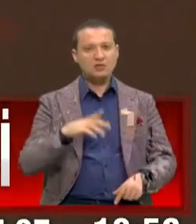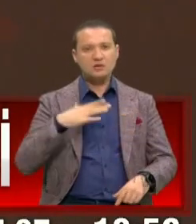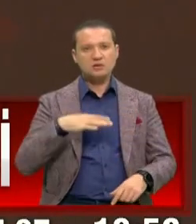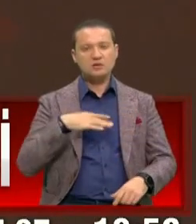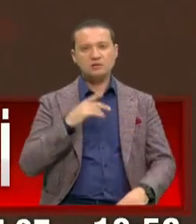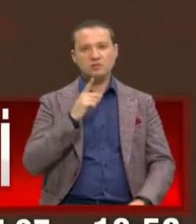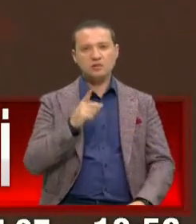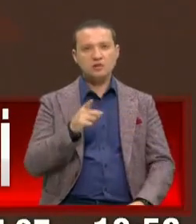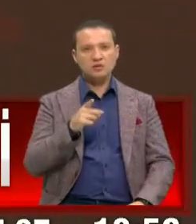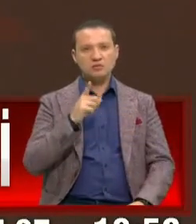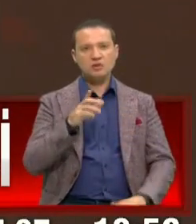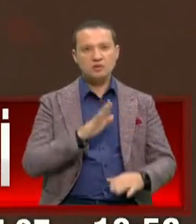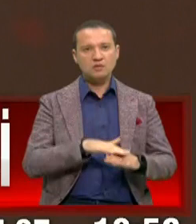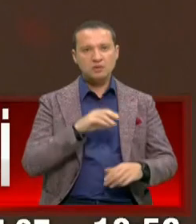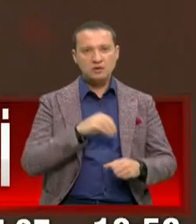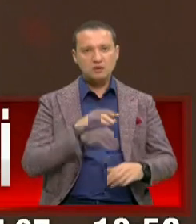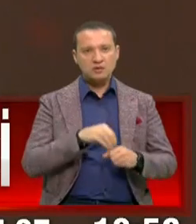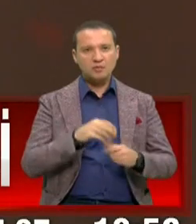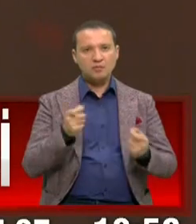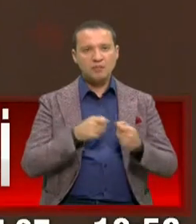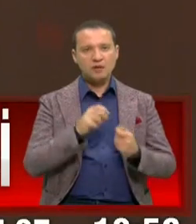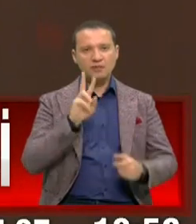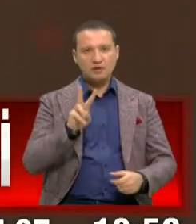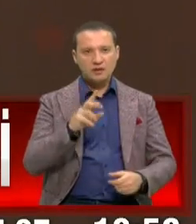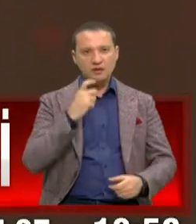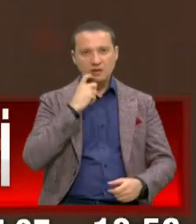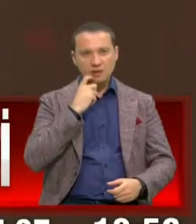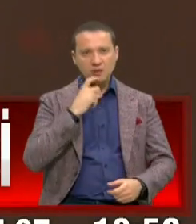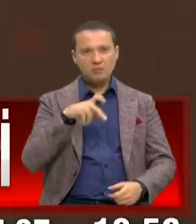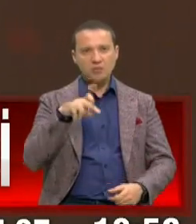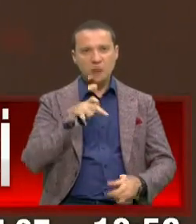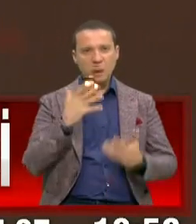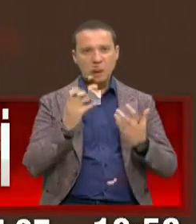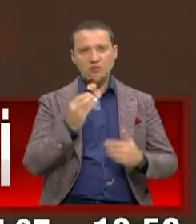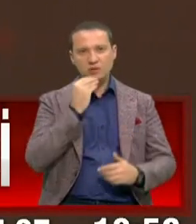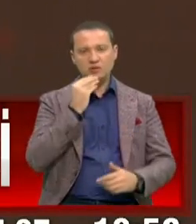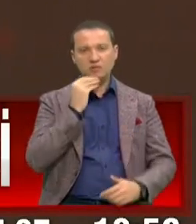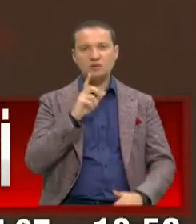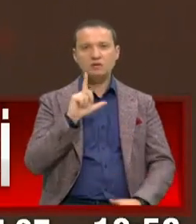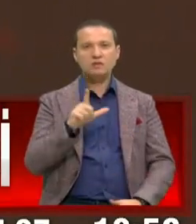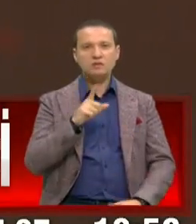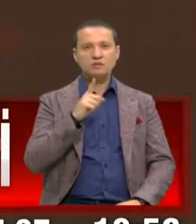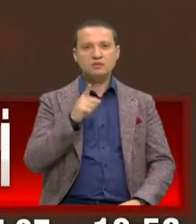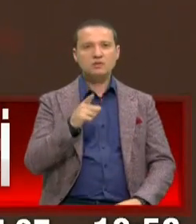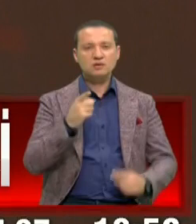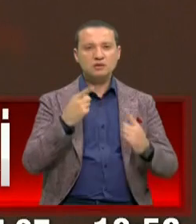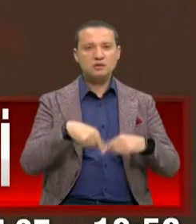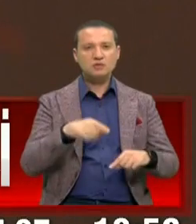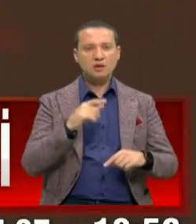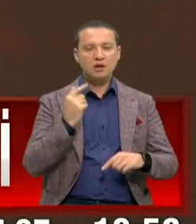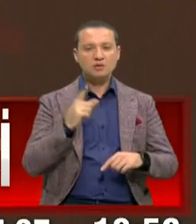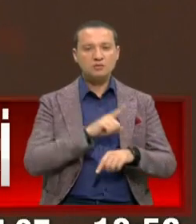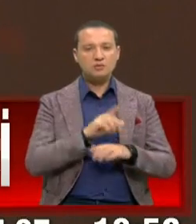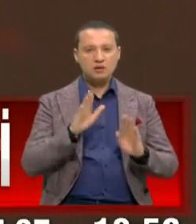istenenler Bunlar Efendim bunları yapabilmek içinse B vitamini Demir ve protein ağırlıklı beslenmek gerekiyor işte sınavları